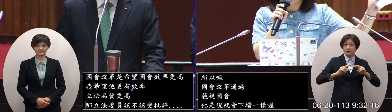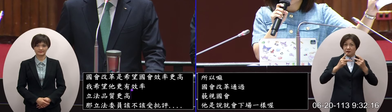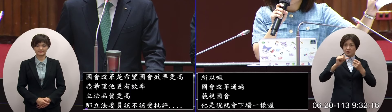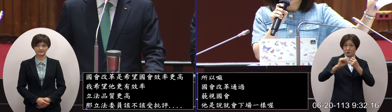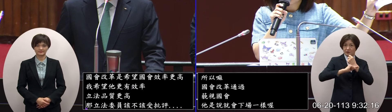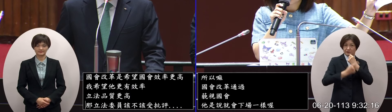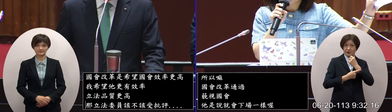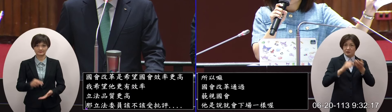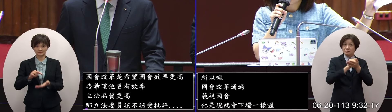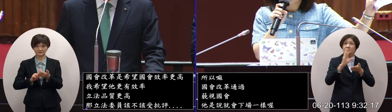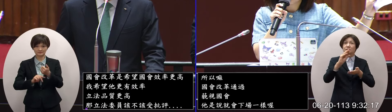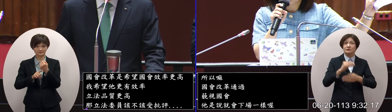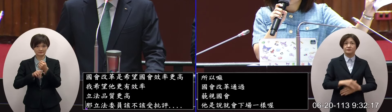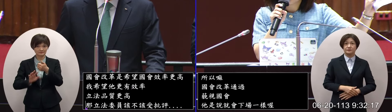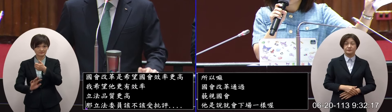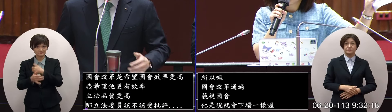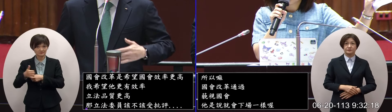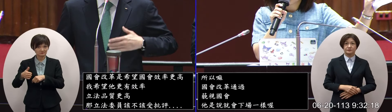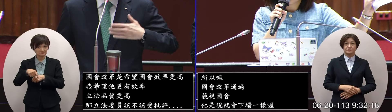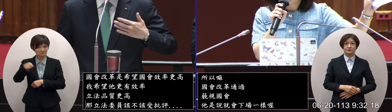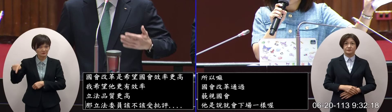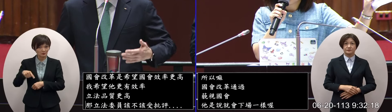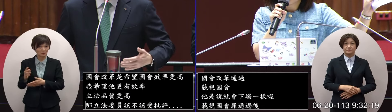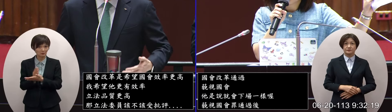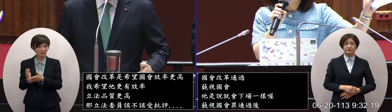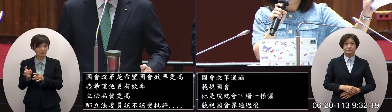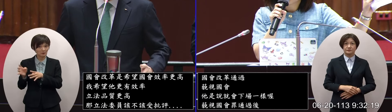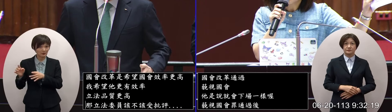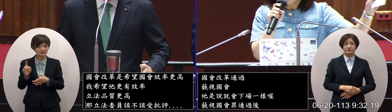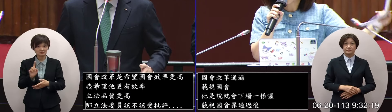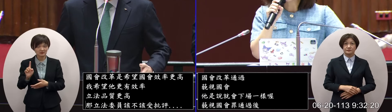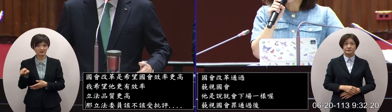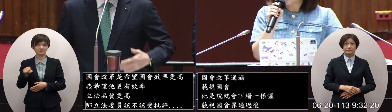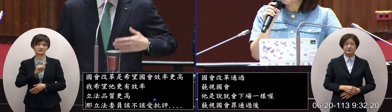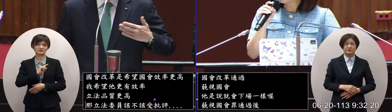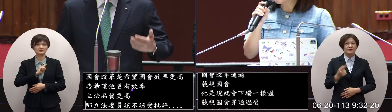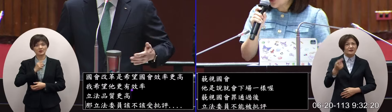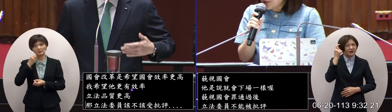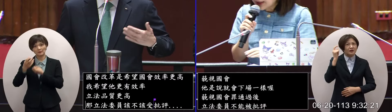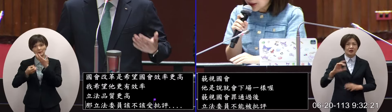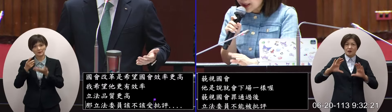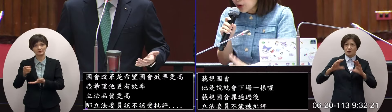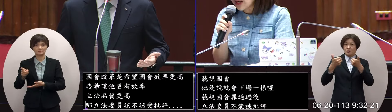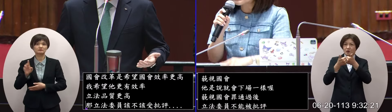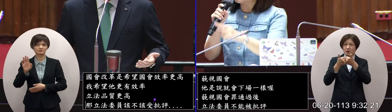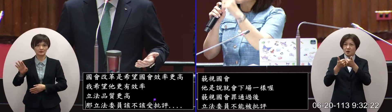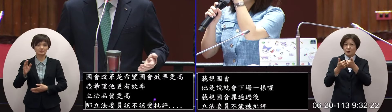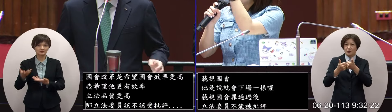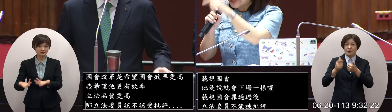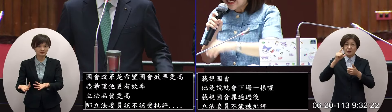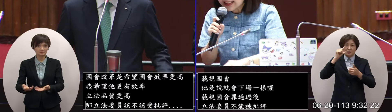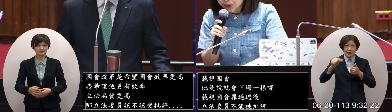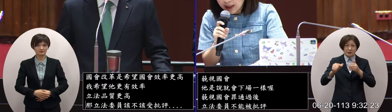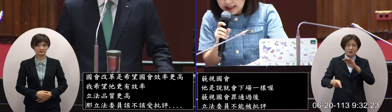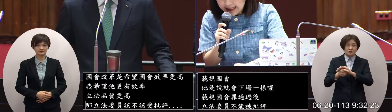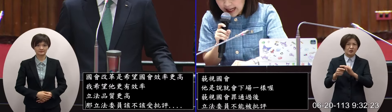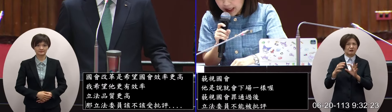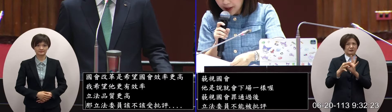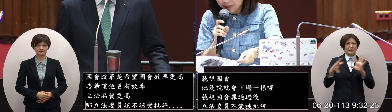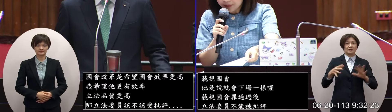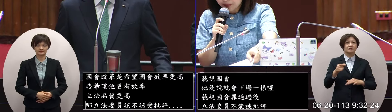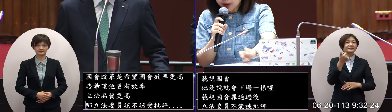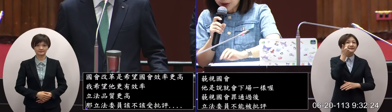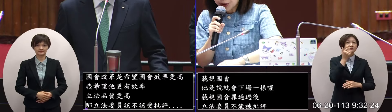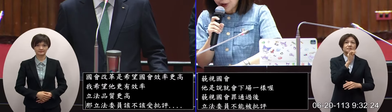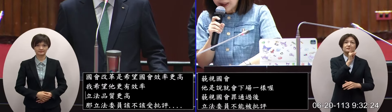吗？ 立法委员会不会不受批评，是自己言行的表达。 所以跟藐视国会这没有关系嘛？来，我们来看这句话是谁